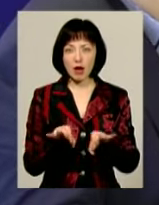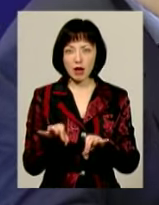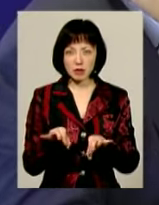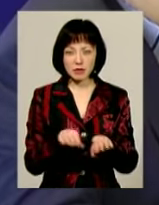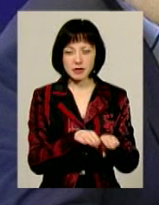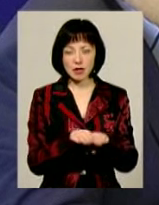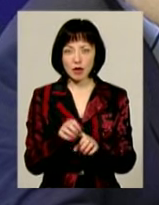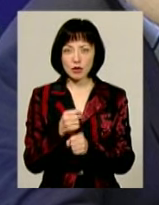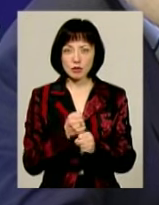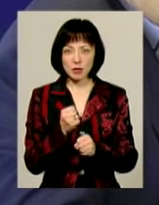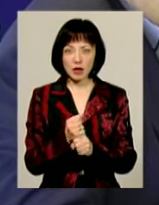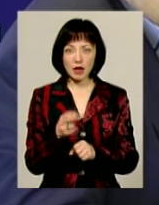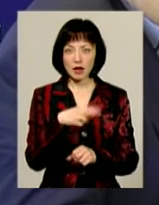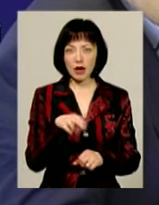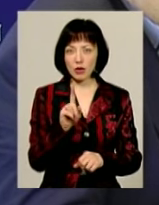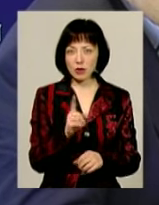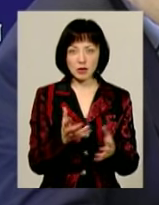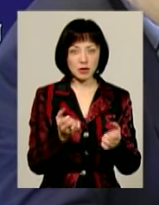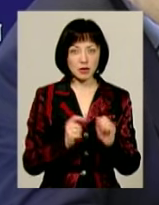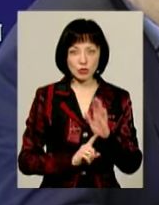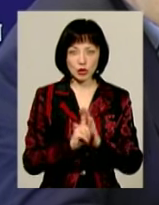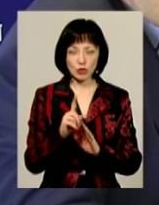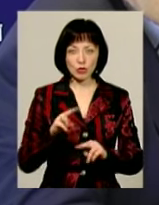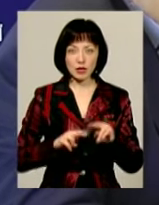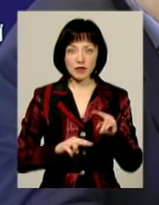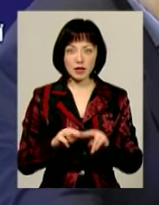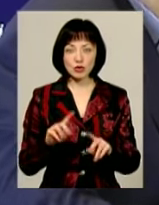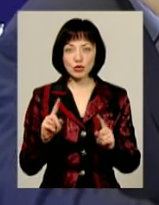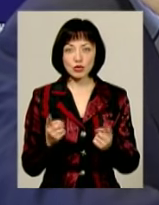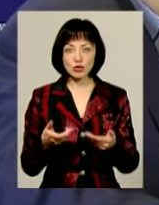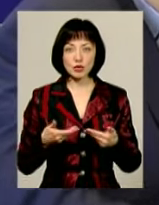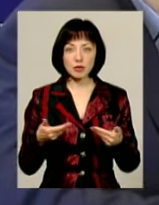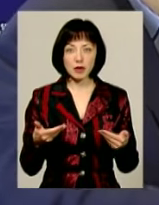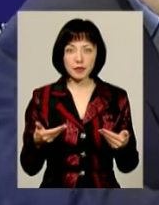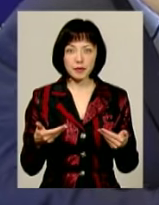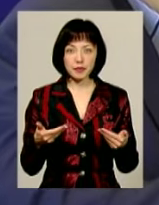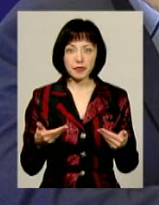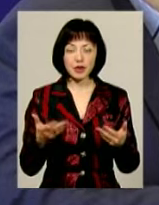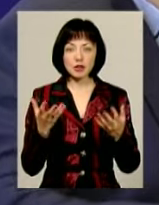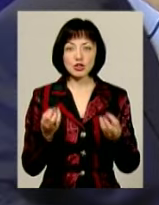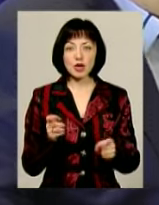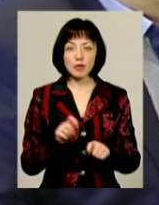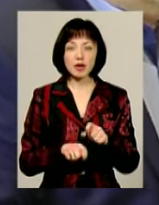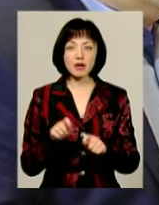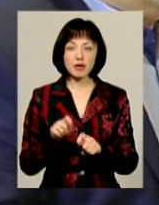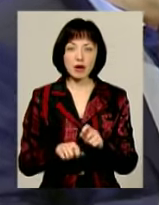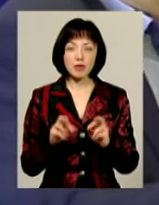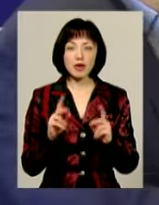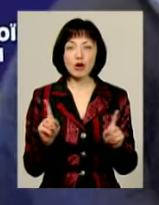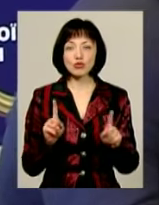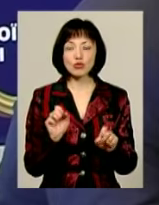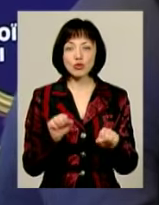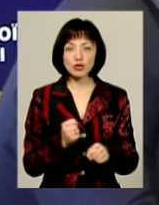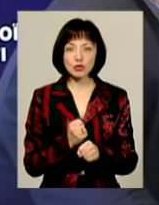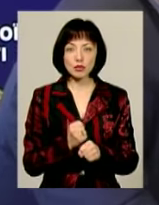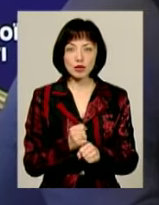тому Д1 не береться декларація на початок будівництва, тому що ми ще перевіряємо, як що можна зробити, щоб